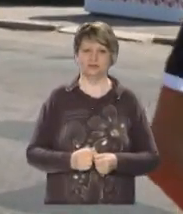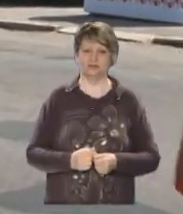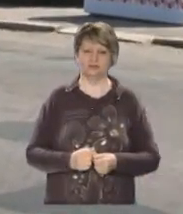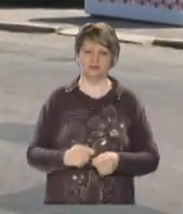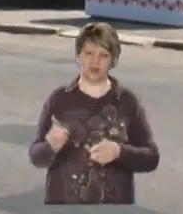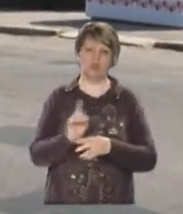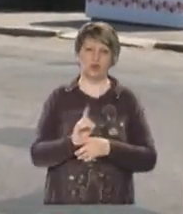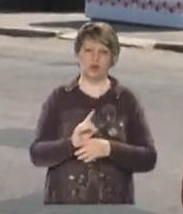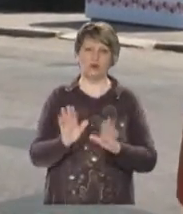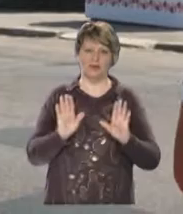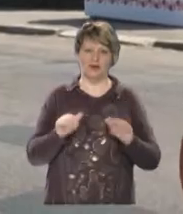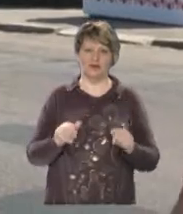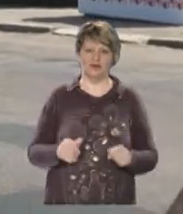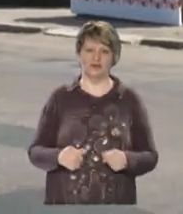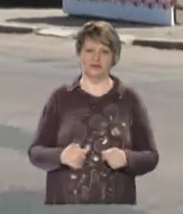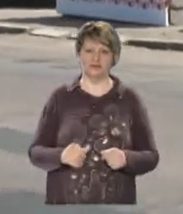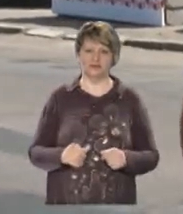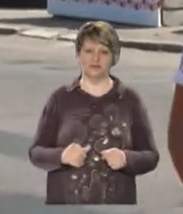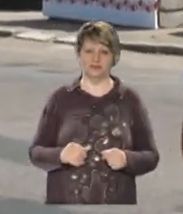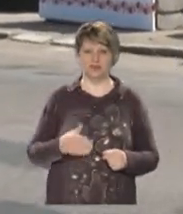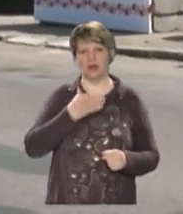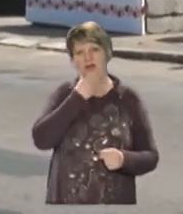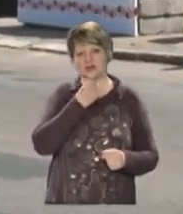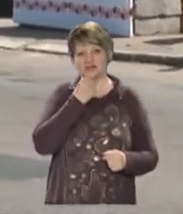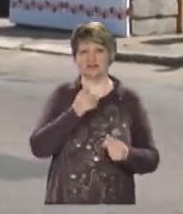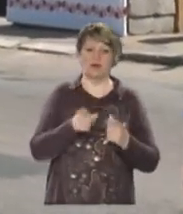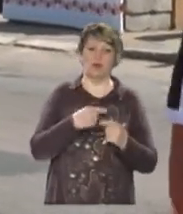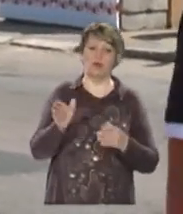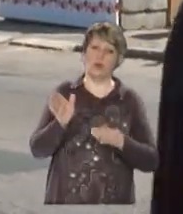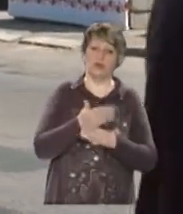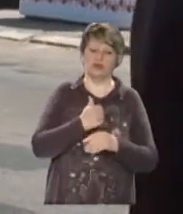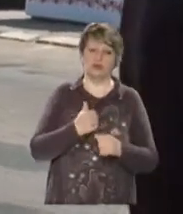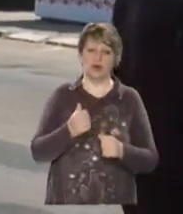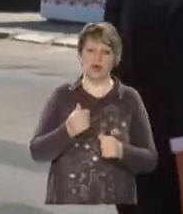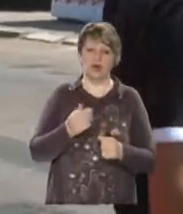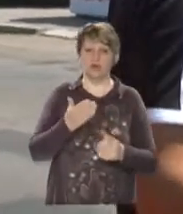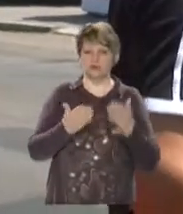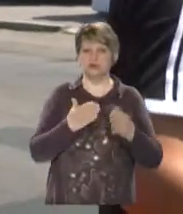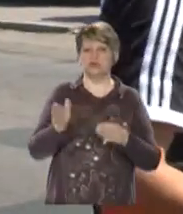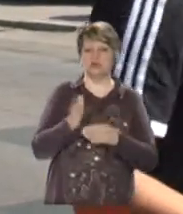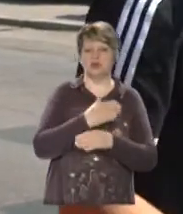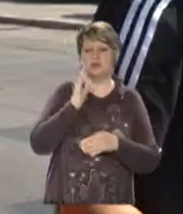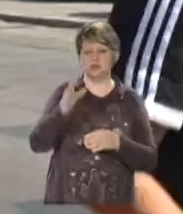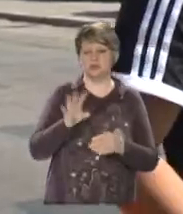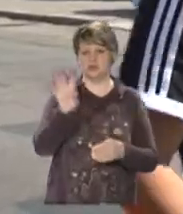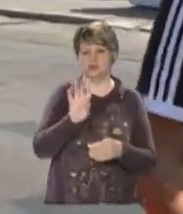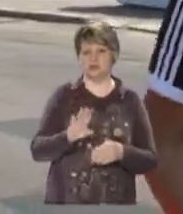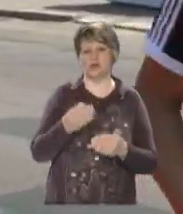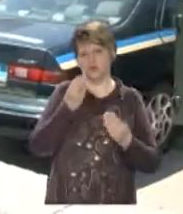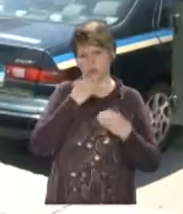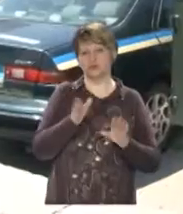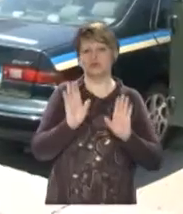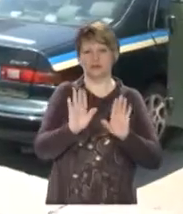Ваші враження? Та що тут враження? Нормально, ну як же. Може, краще зняти? Так, а що зняти? Хай бетонки будуть, хай лучше